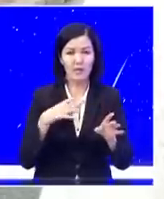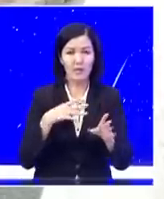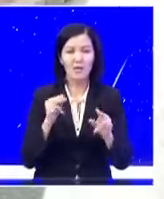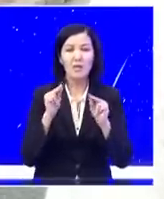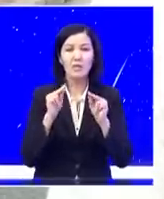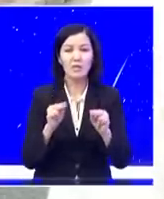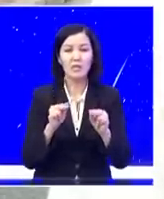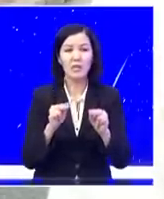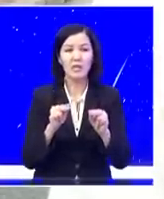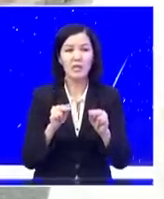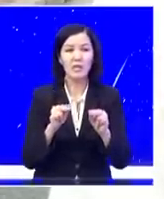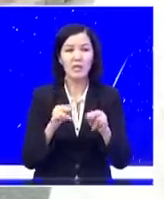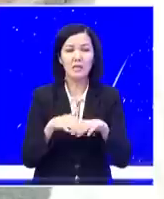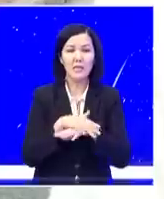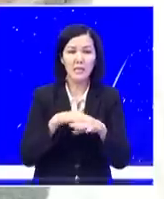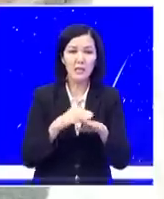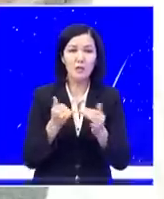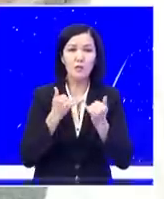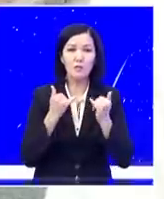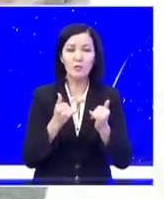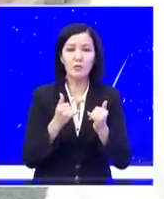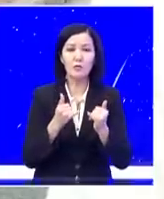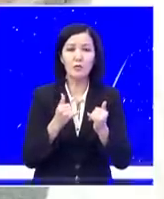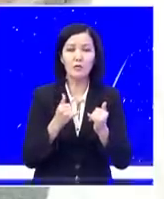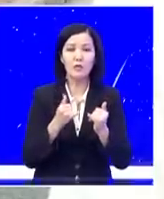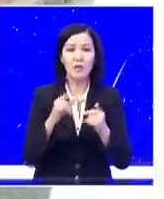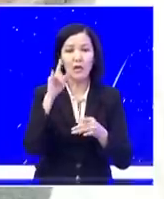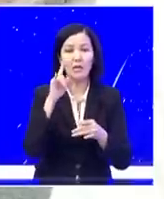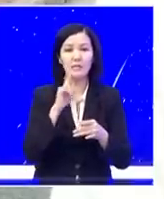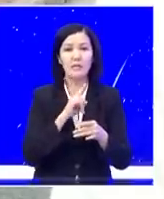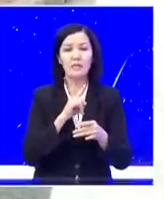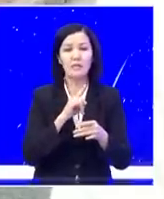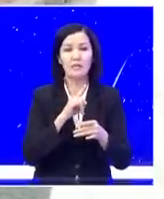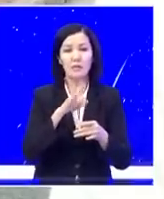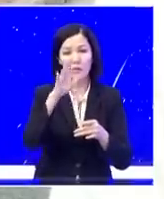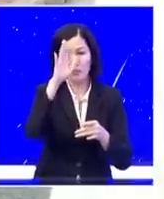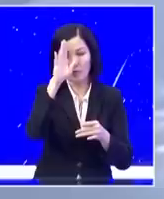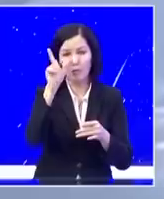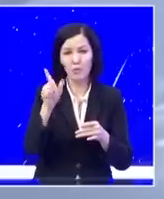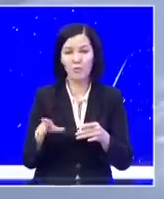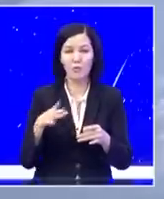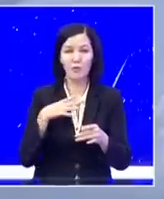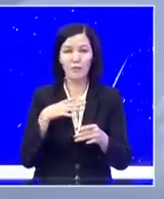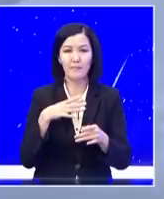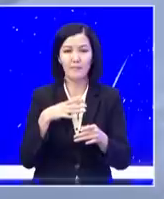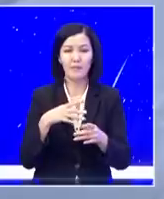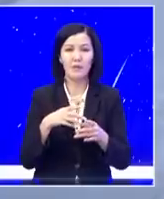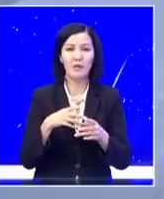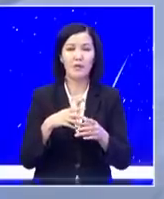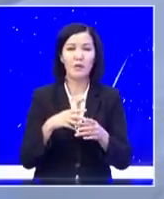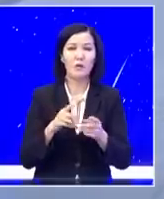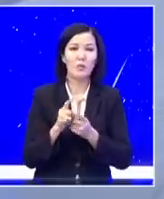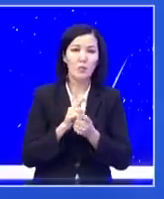шынайы елім жерім деген алаштың ұлы еді. Өте өкінішті. Өсек өтірік